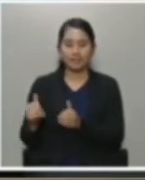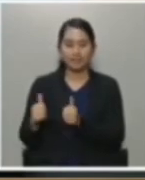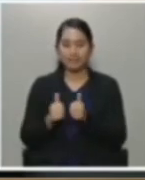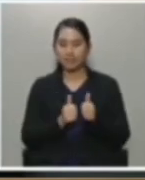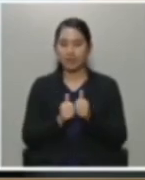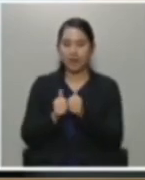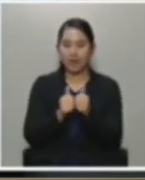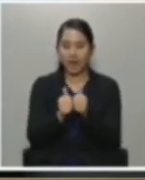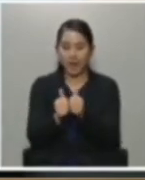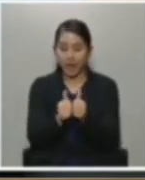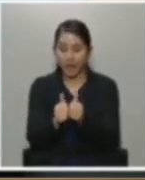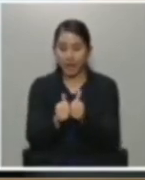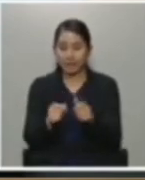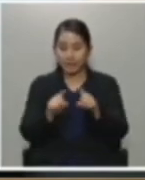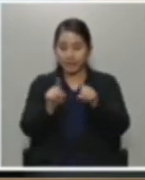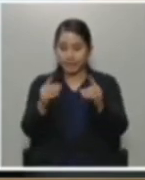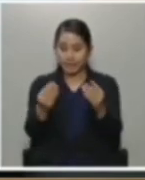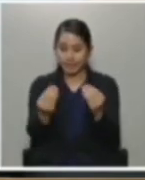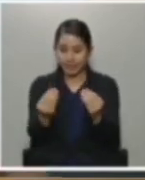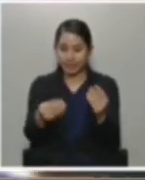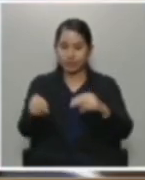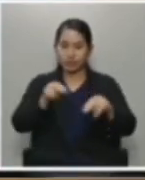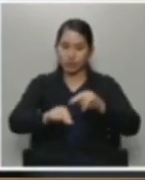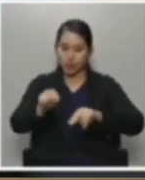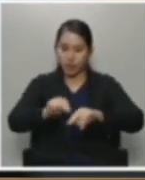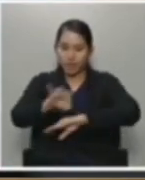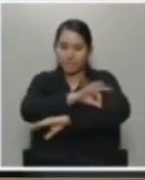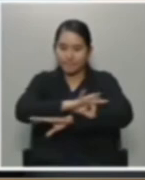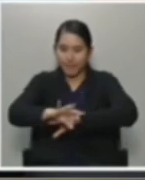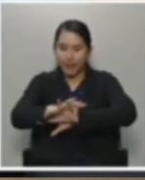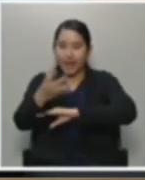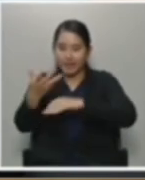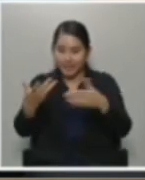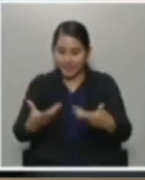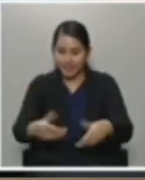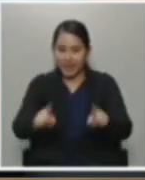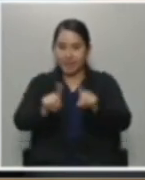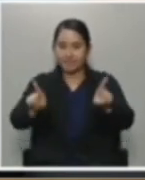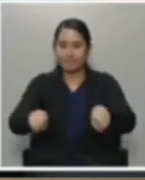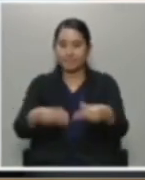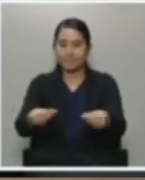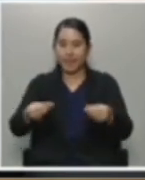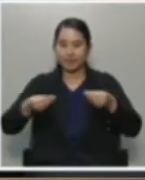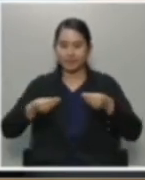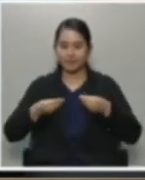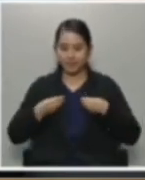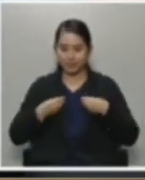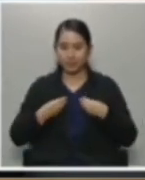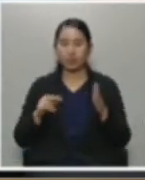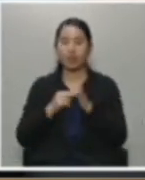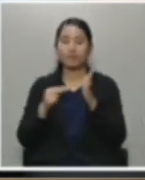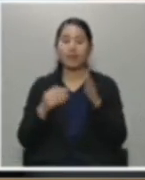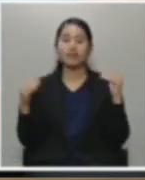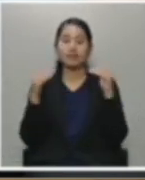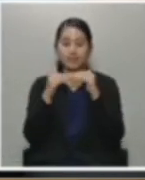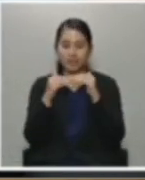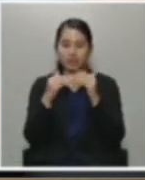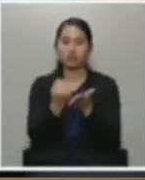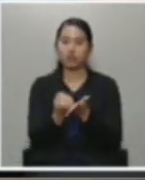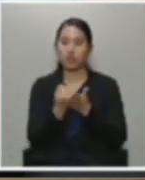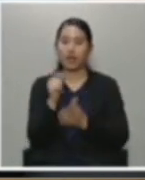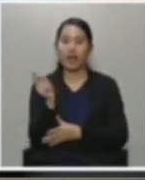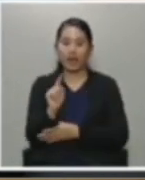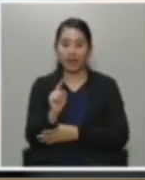ที่ดินของตัวเองก็รับเอกสารสิทธิ์มาถือครองการได้กรรมสิทธิ์ในที่ดินจะส่งเสริมให้ราษฎ